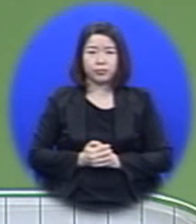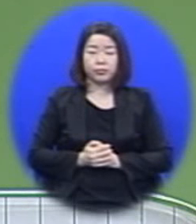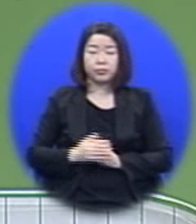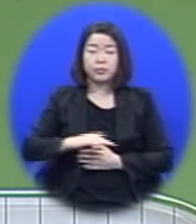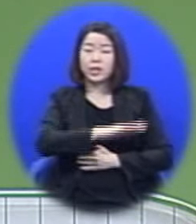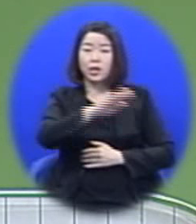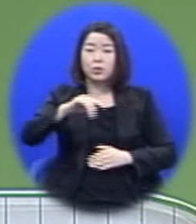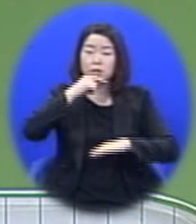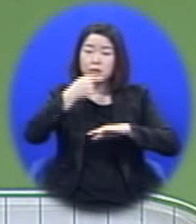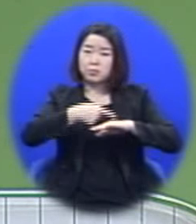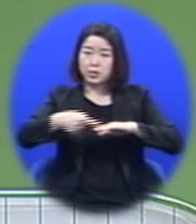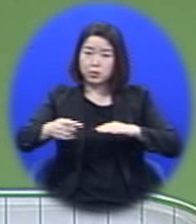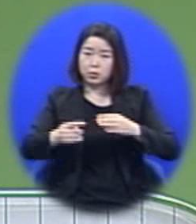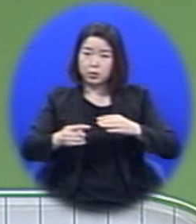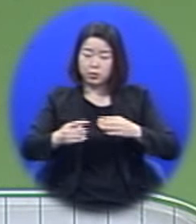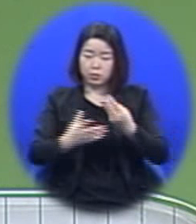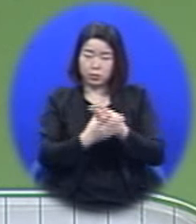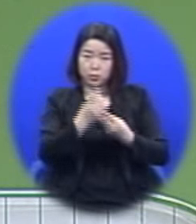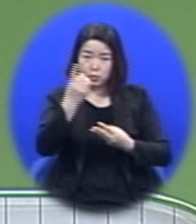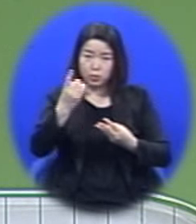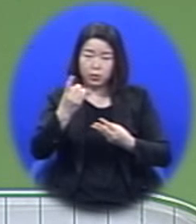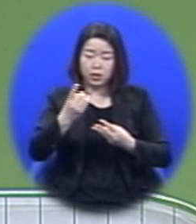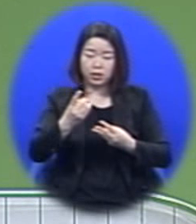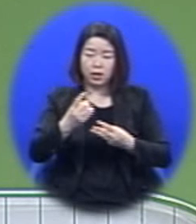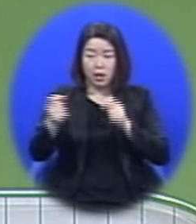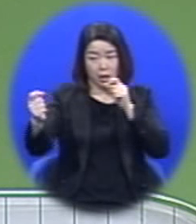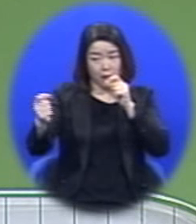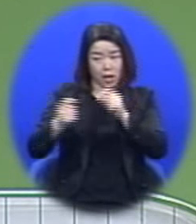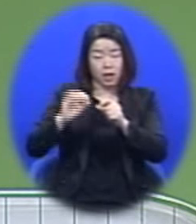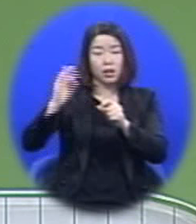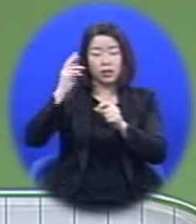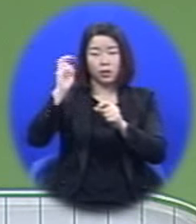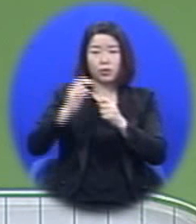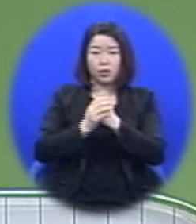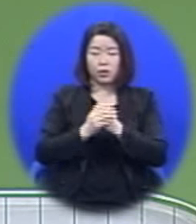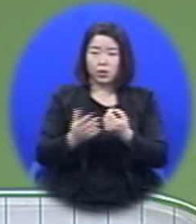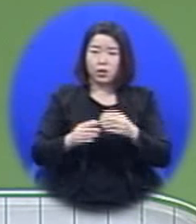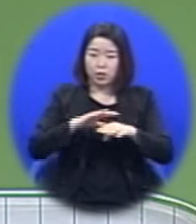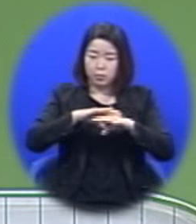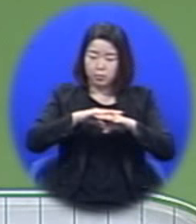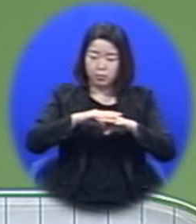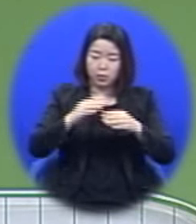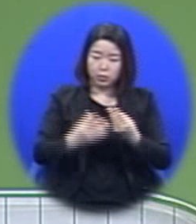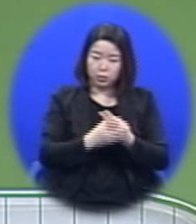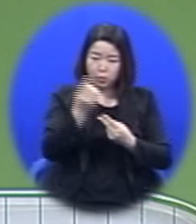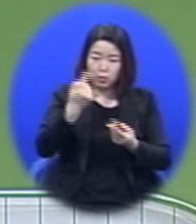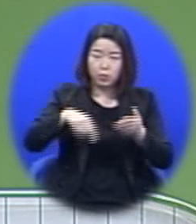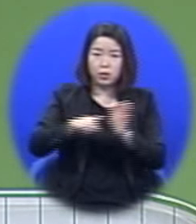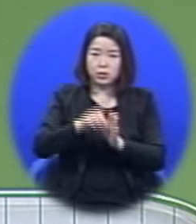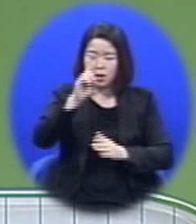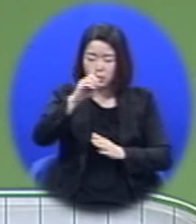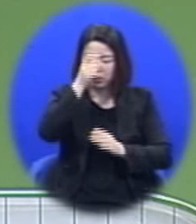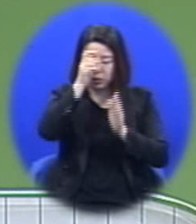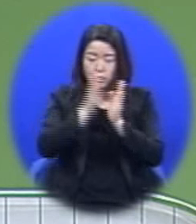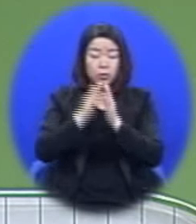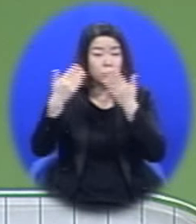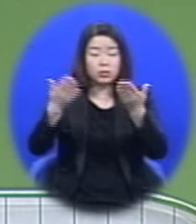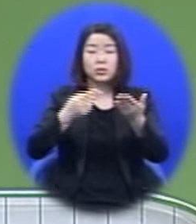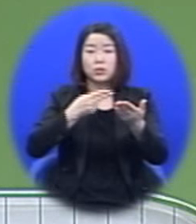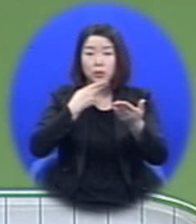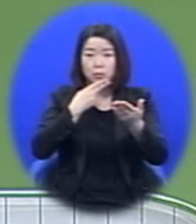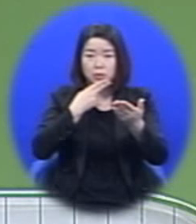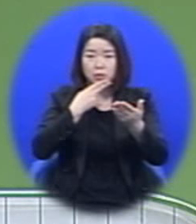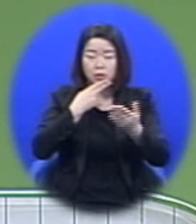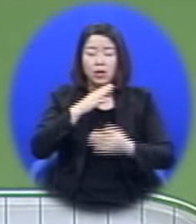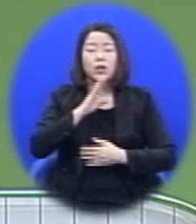우리 민족의 통일 곧 오겠지만 통일을 위해서 전혀 기도하지 않았어요.